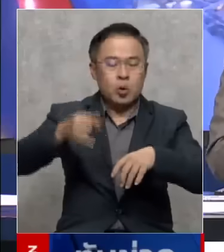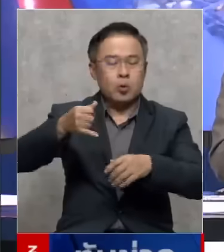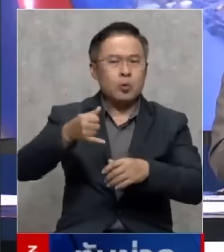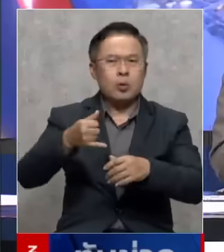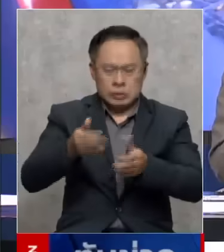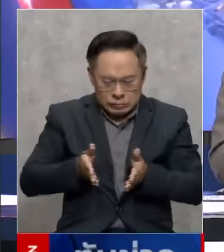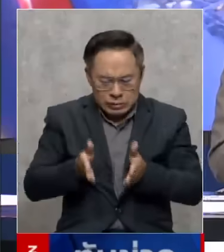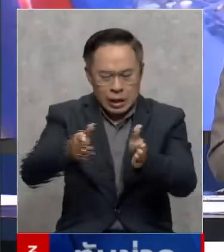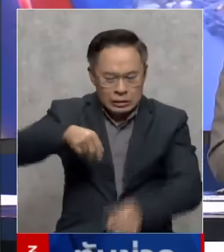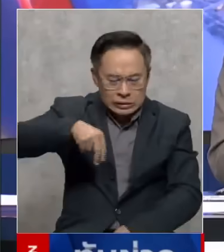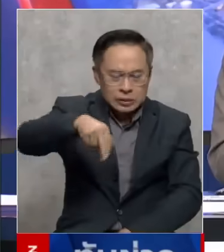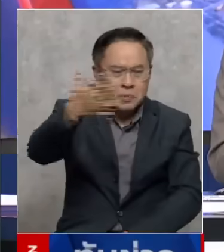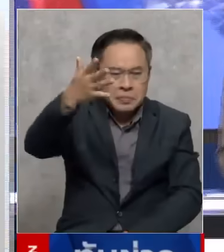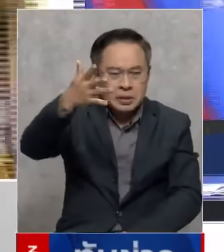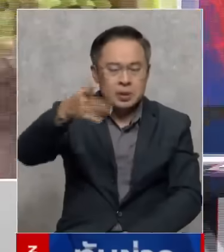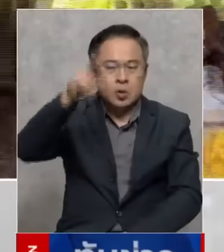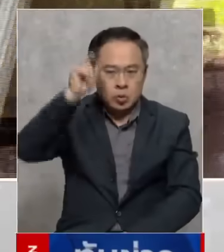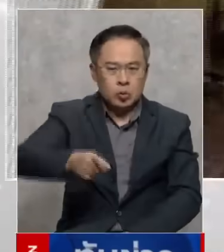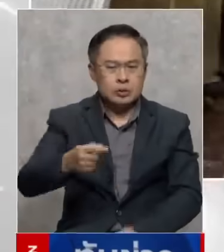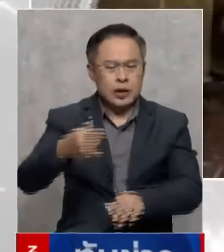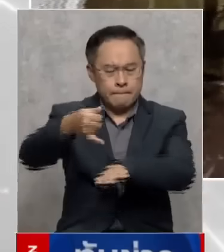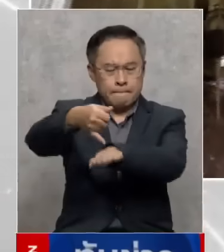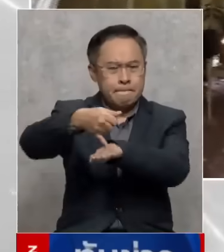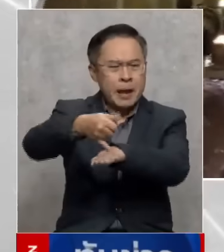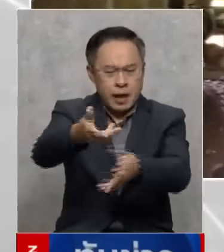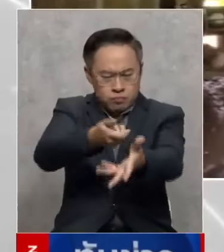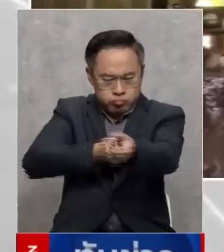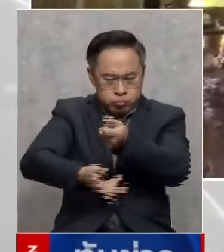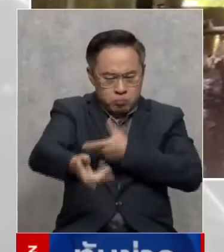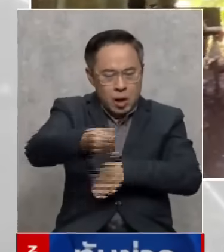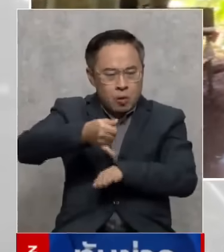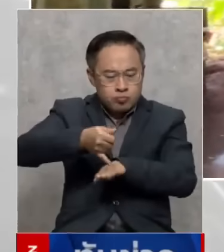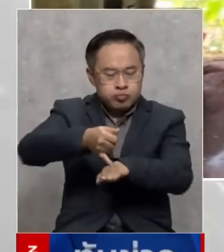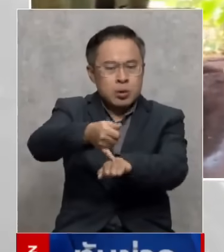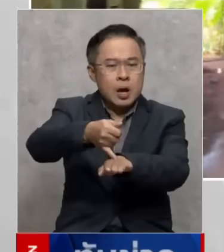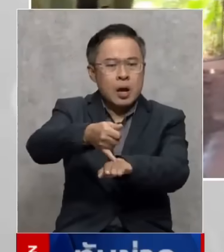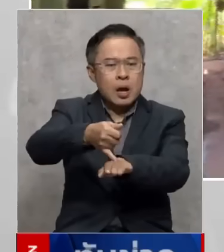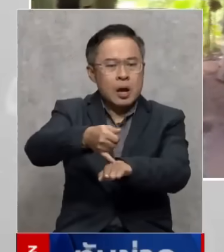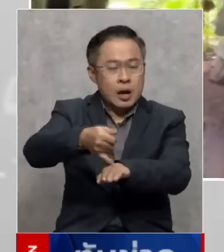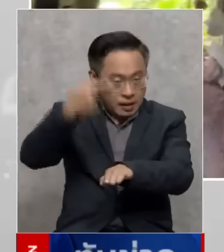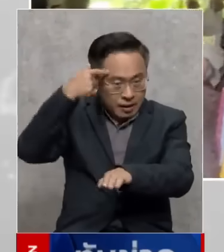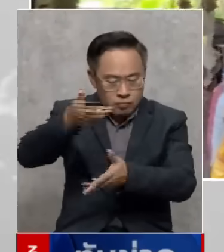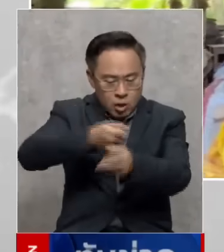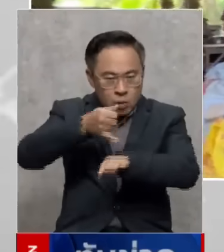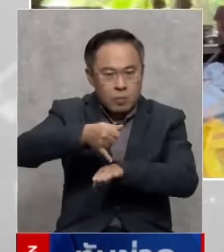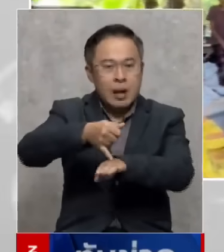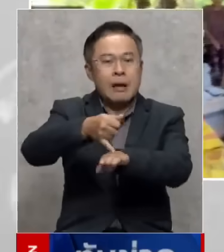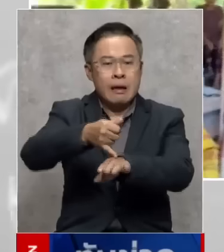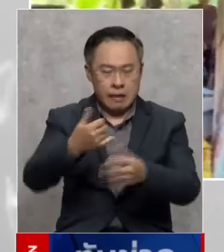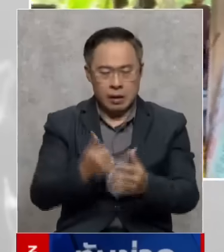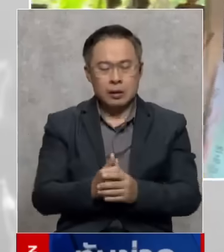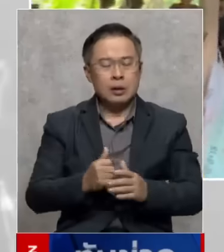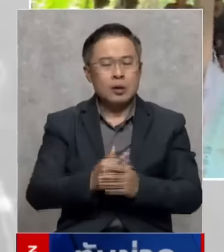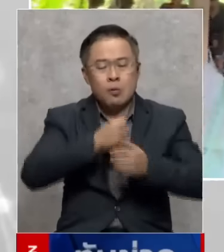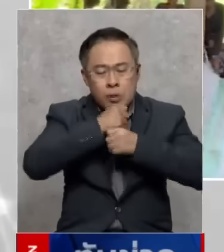ลักษณะเหมือนเป็นเกาะกลางน้ำต้องนั่งแพเข้าไปเราต้องลากแบบนี้แล้วอายุก็เยอะแล้วป่วยด้วยแล้วก็สภาพร่างกายก็ไม่พร้อม